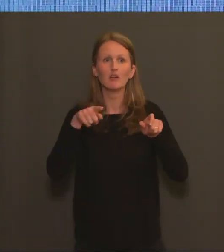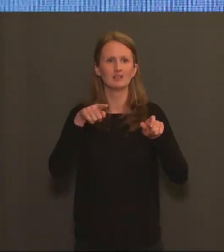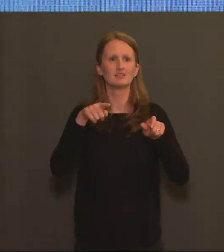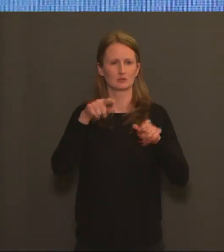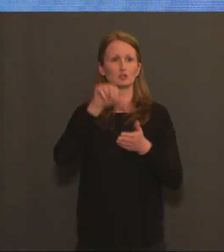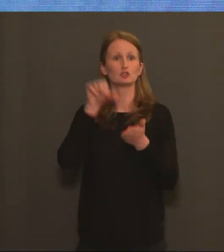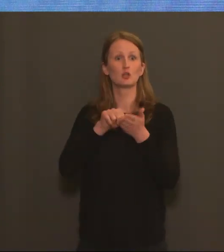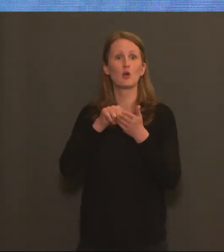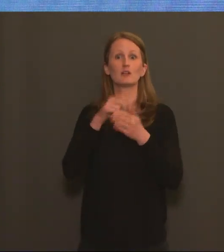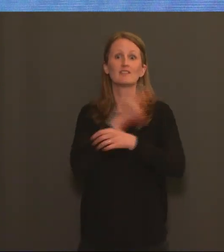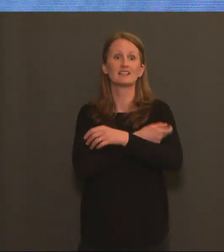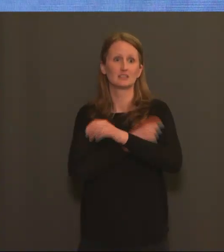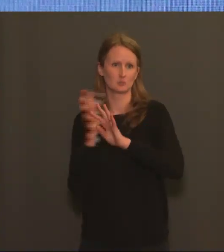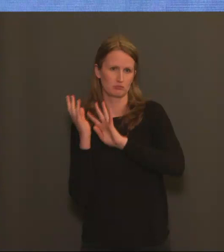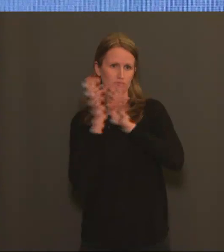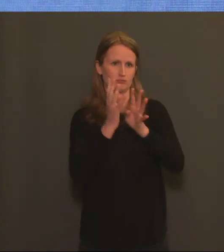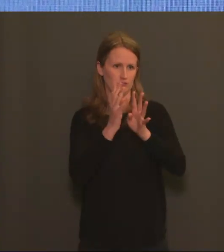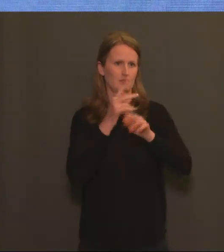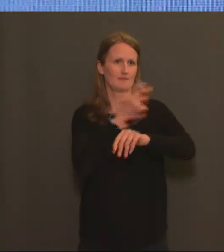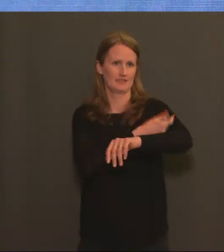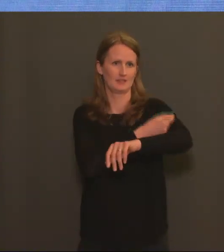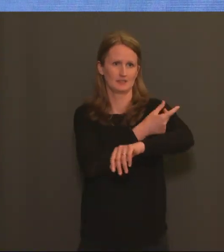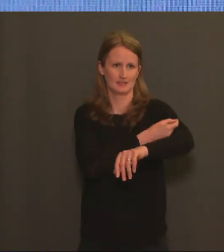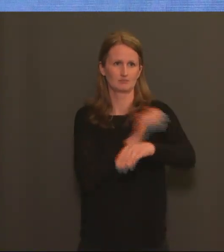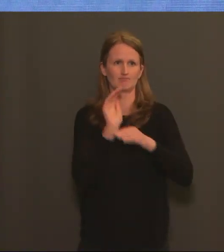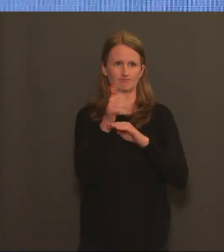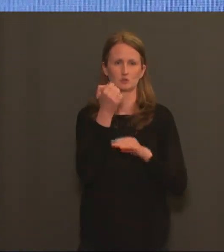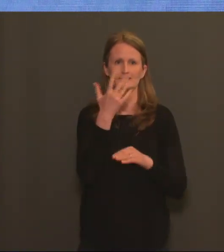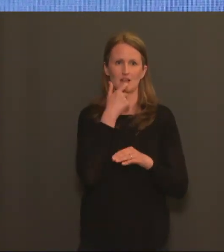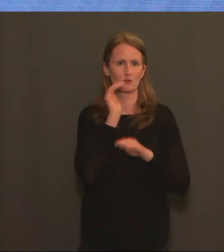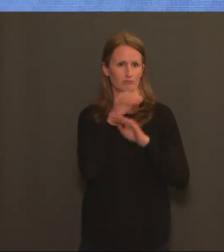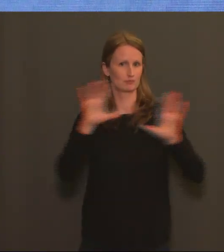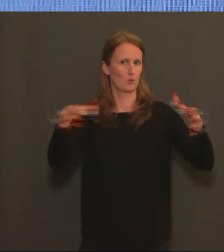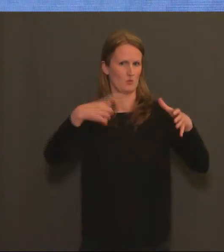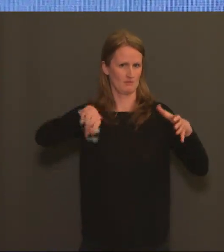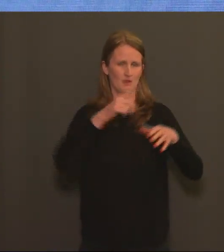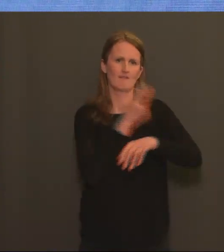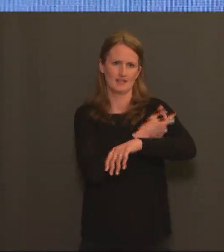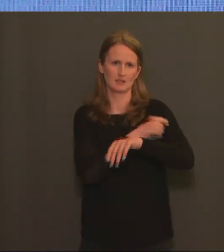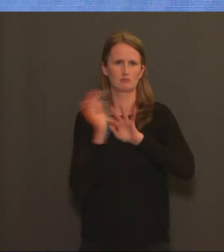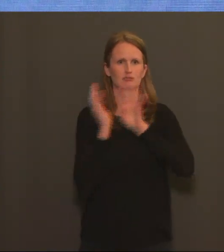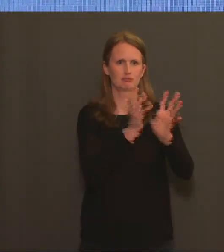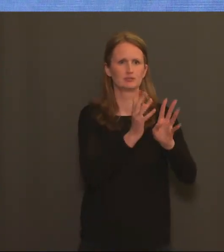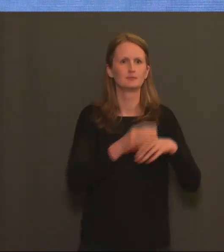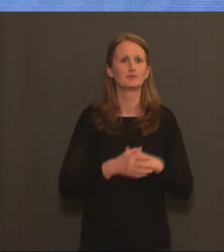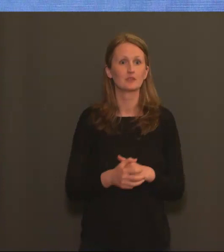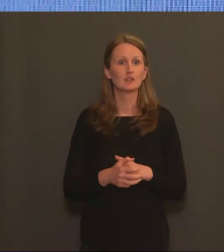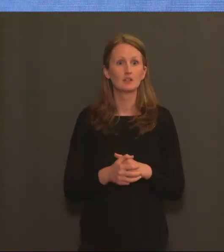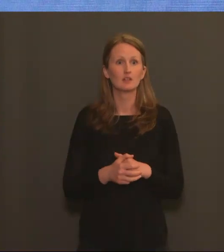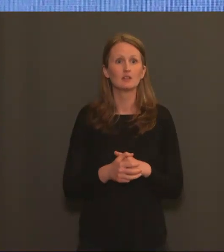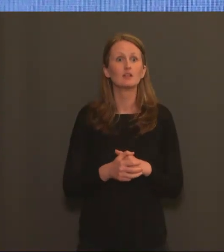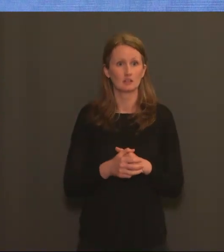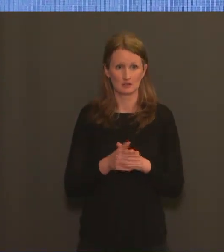Nous venons de franchir une étape importante. À ce jour, 1 million de doses de